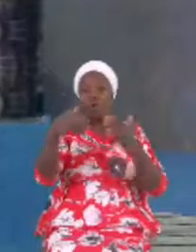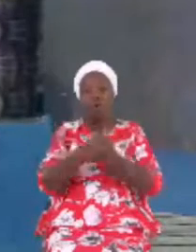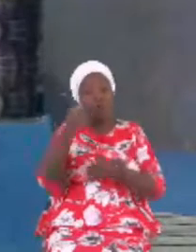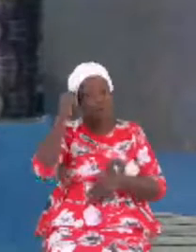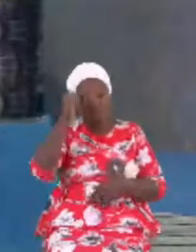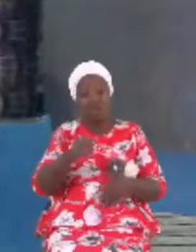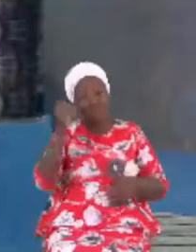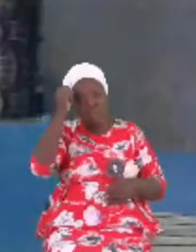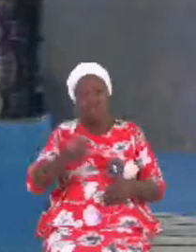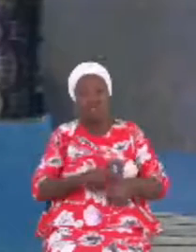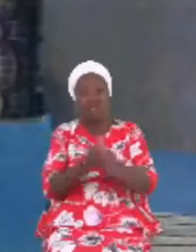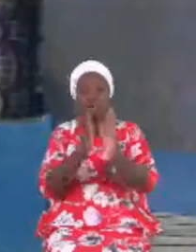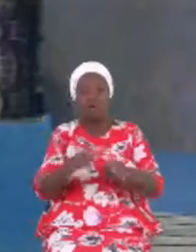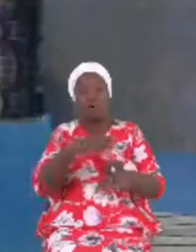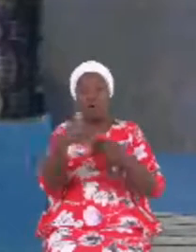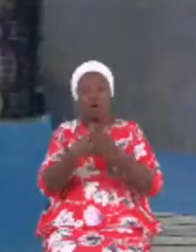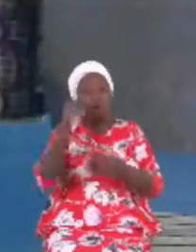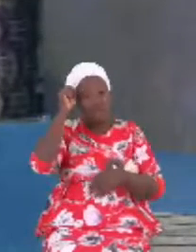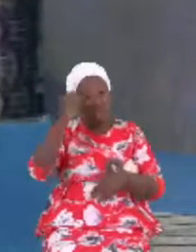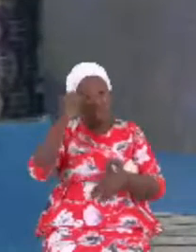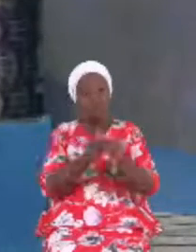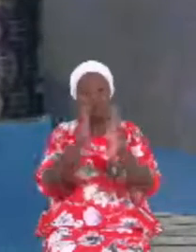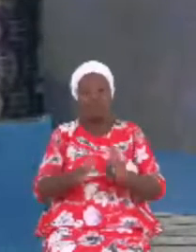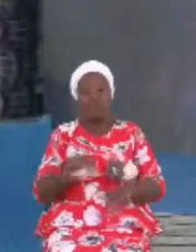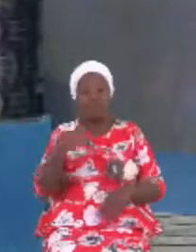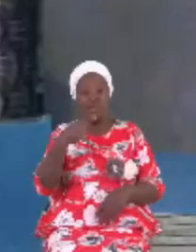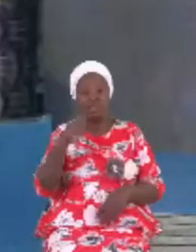préparer pour tous ses disciples, ses suiveurs, et dit,